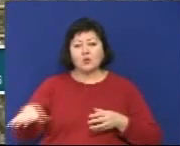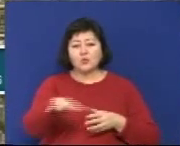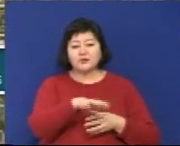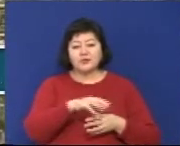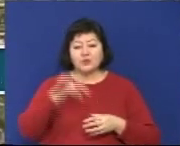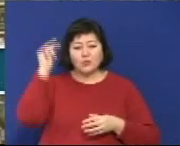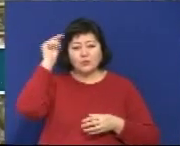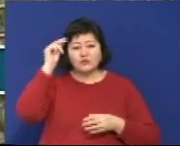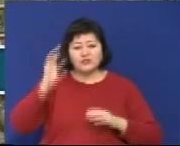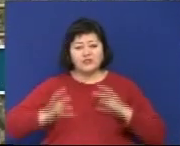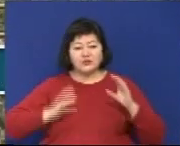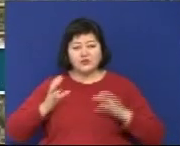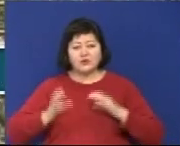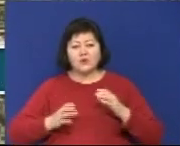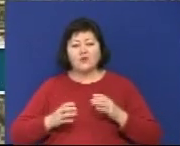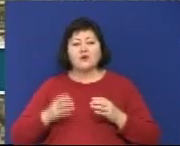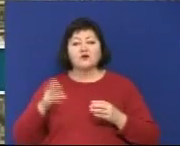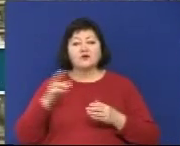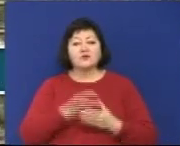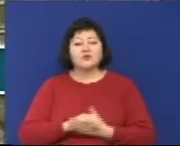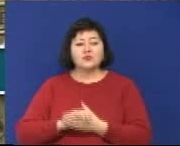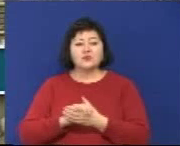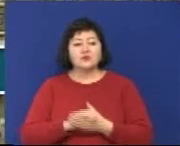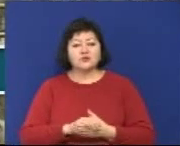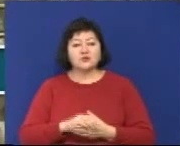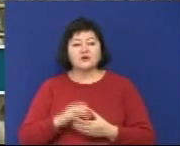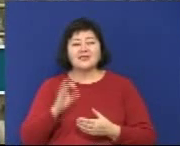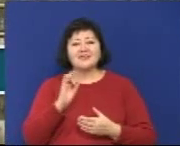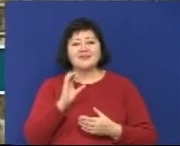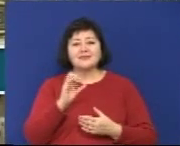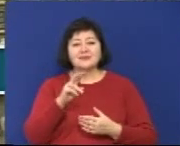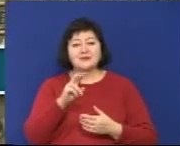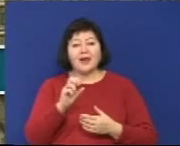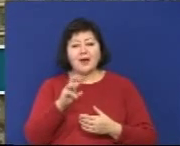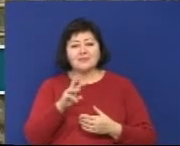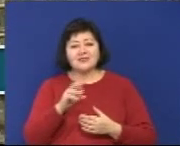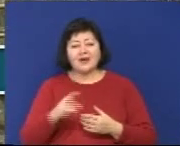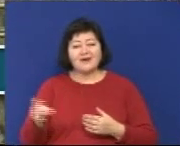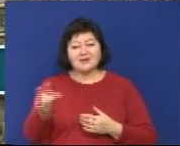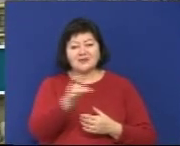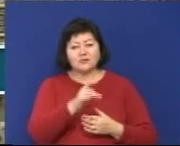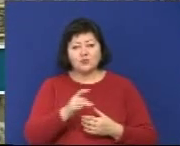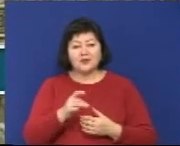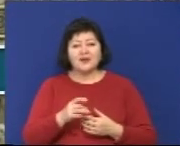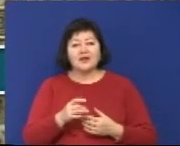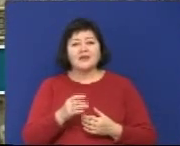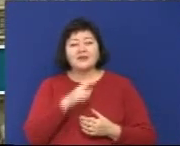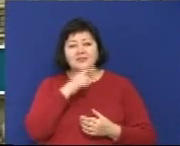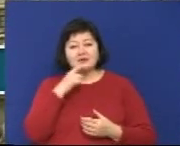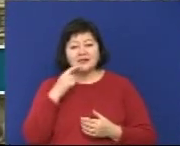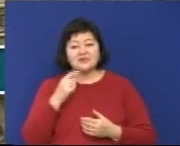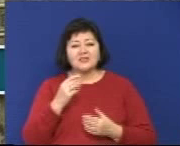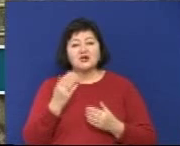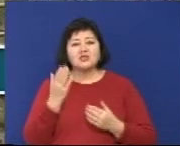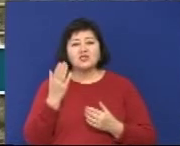это учение «Досторон-2019» с военнослужащими Исламской Республики Пакистан. и учения ШХС-2019